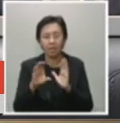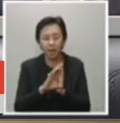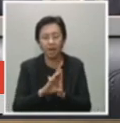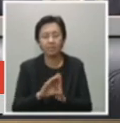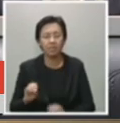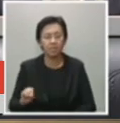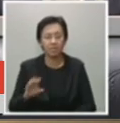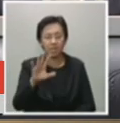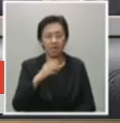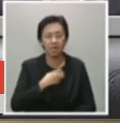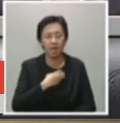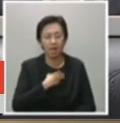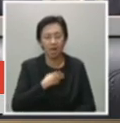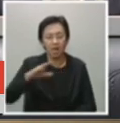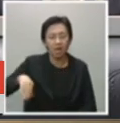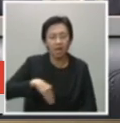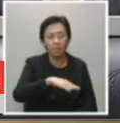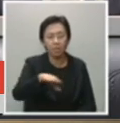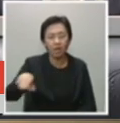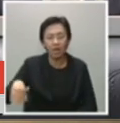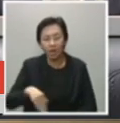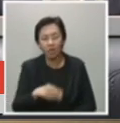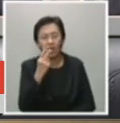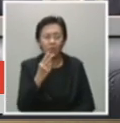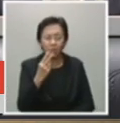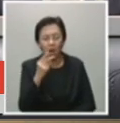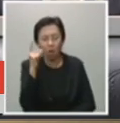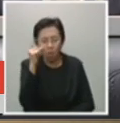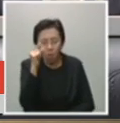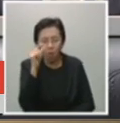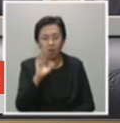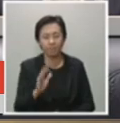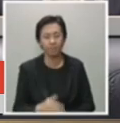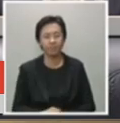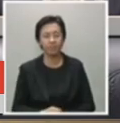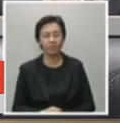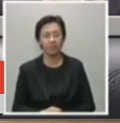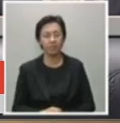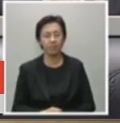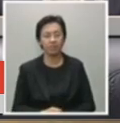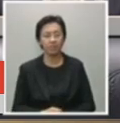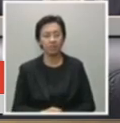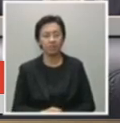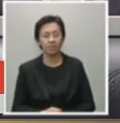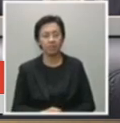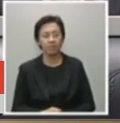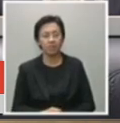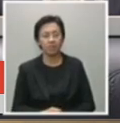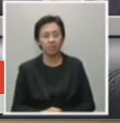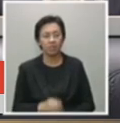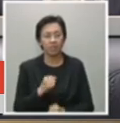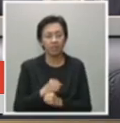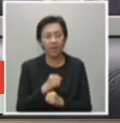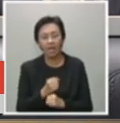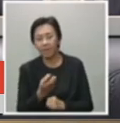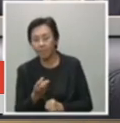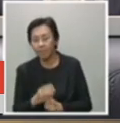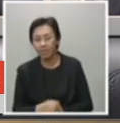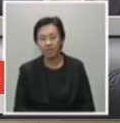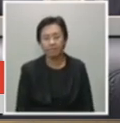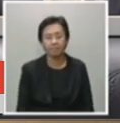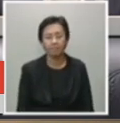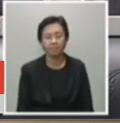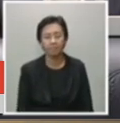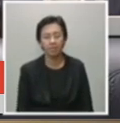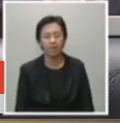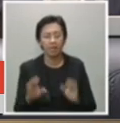เสนอให้เพื่อนสมาชิกได้หายง่วงนอนด้วยเหมือนกันก็ขอให้ทางฝ่ายโสดได้ลุกขึ้นมาทำงานสักครู่นะคะ